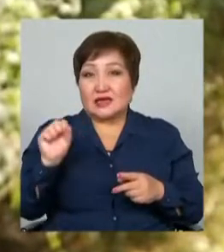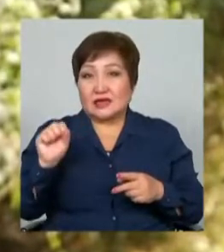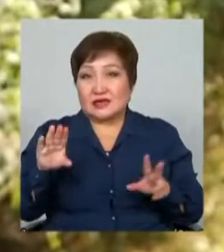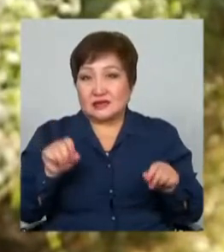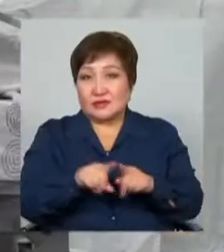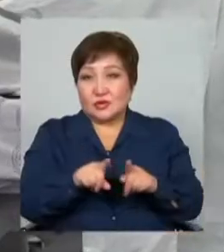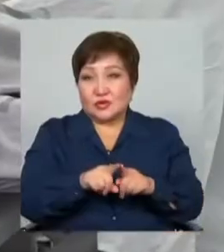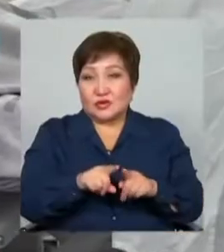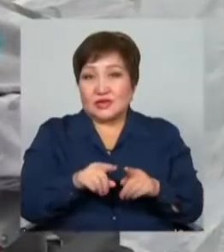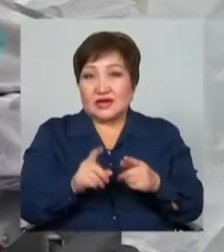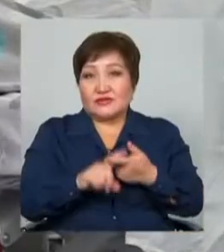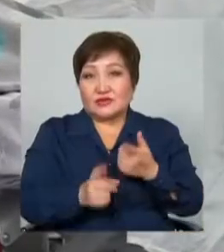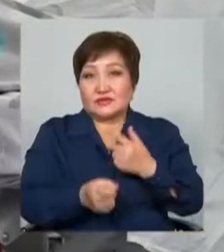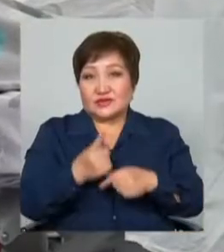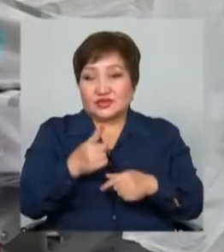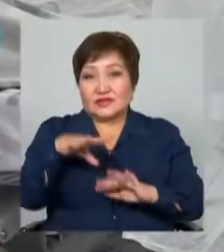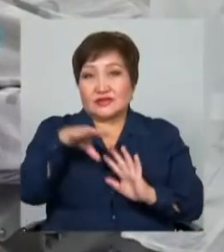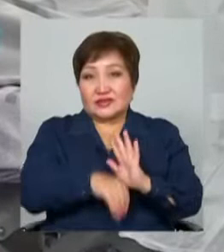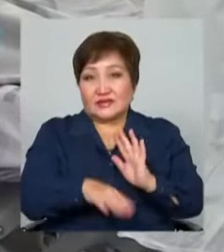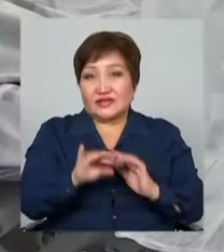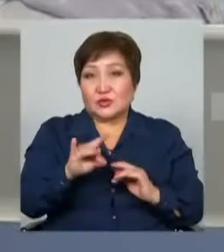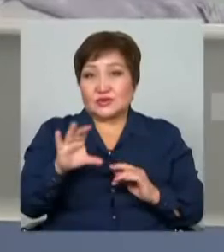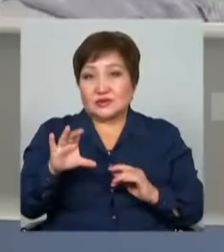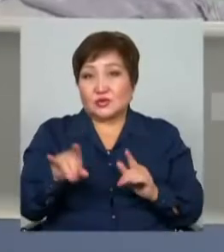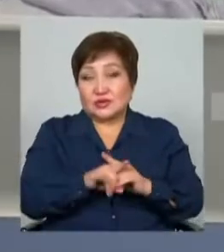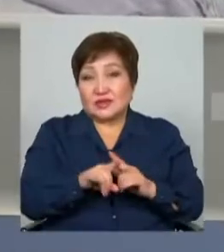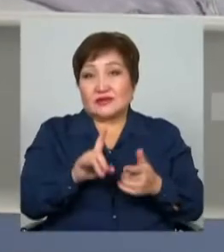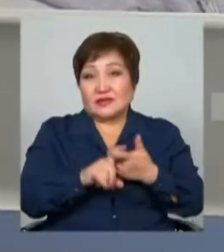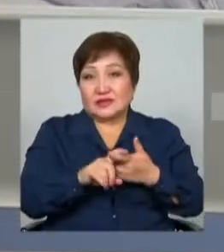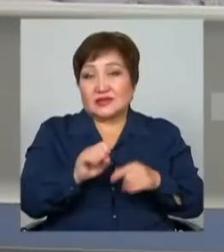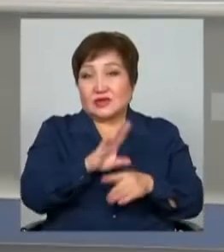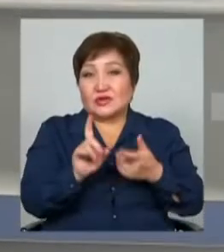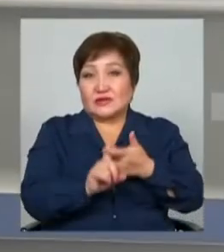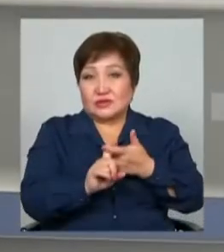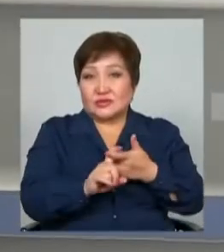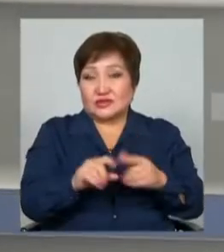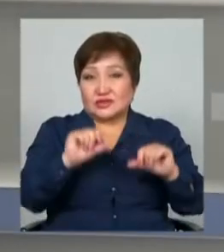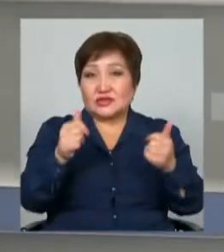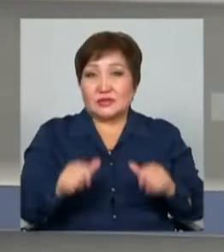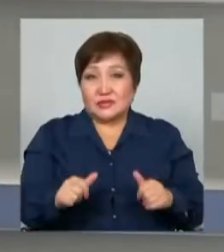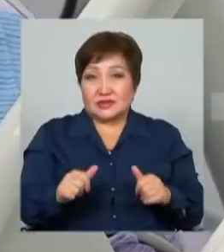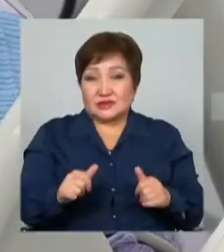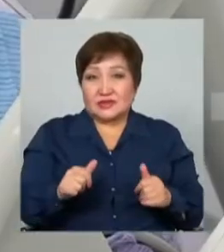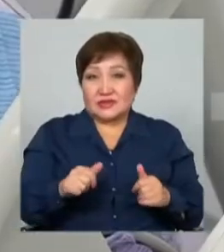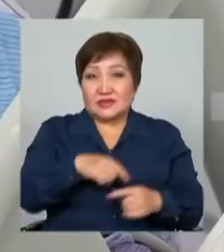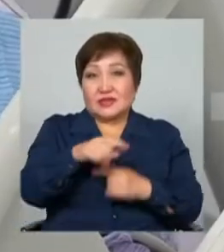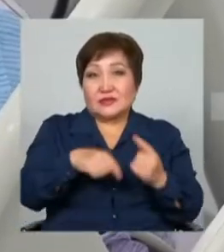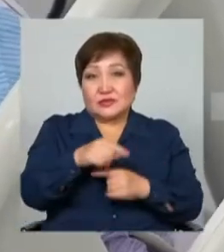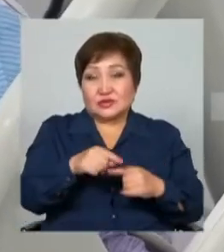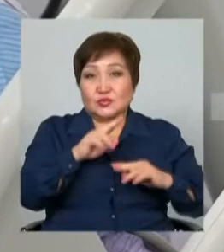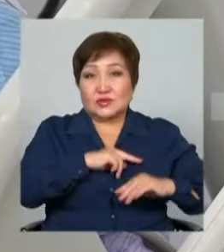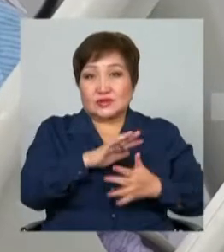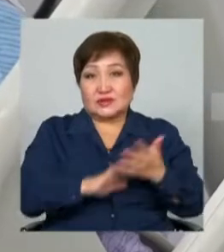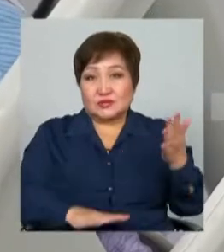бөлігіне кірді. Бүгінде денсаулық сақтау министрлігі коронавирус штамдарының айналымын анықтау жұмыстарын жалғастырып жатыр. Мамандардың